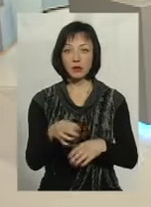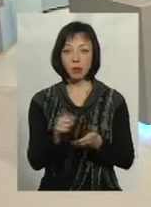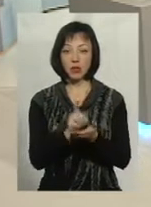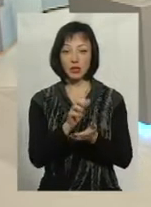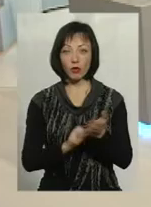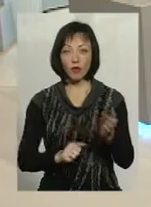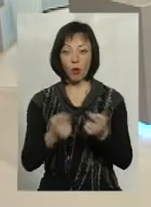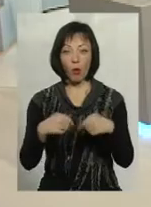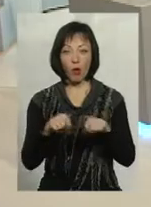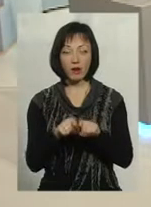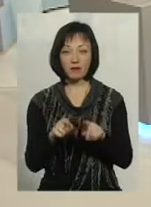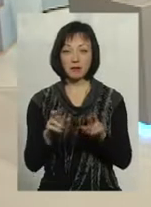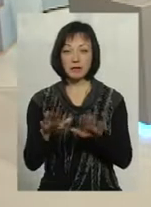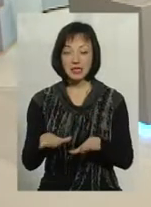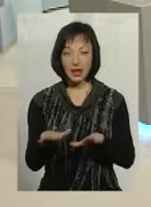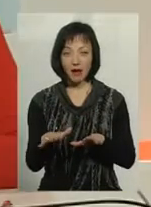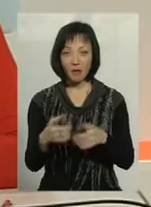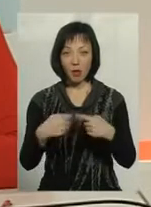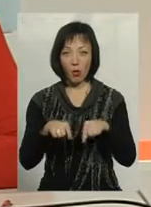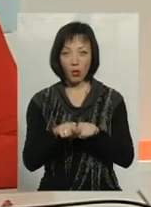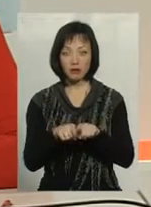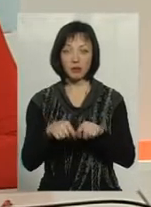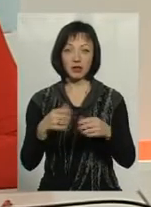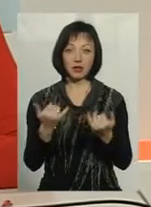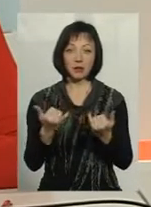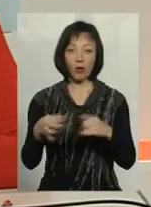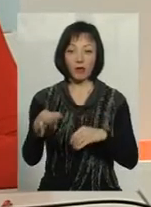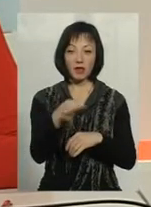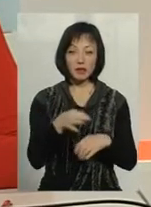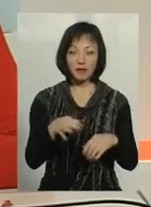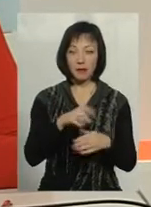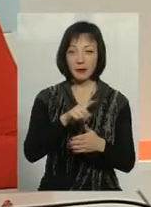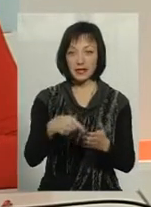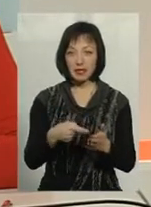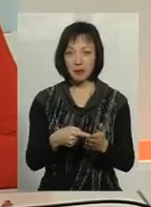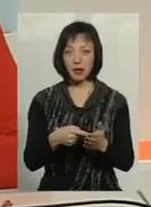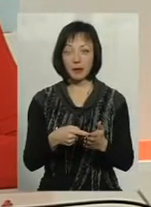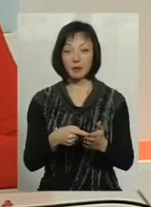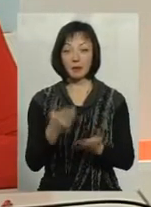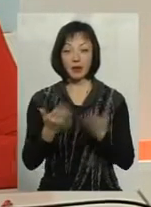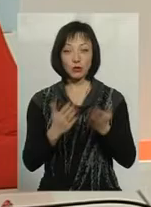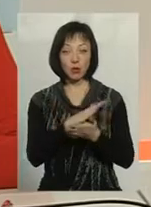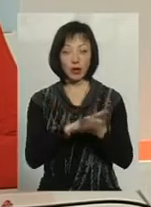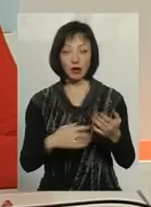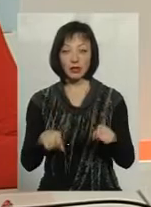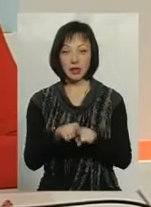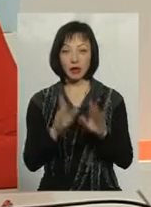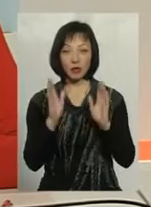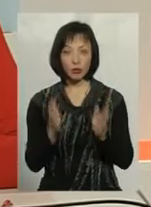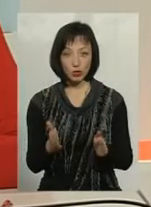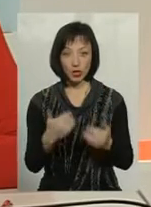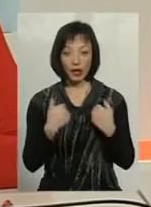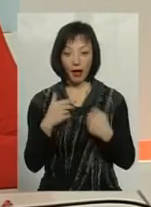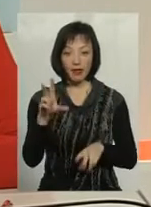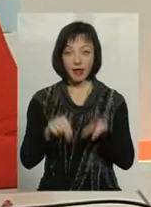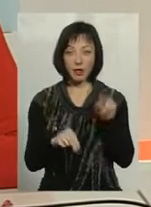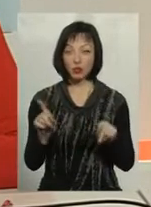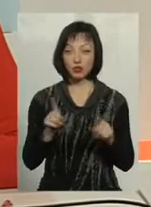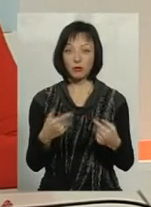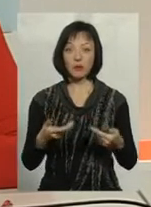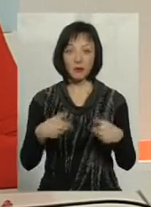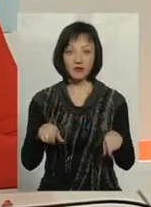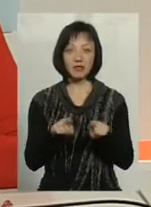будемо говорити, знаходять, ну, ми українці, навіть коли за границю виїжджаємо, знаєте, прекрасно, що вміють навчити як німці, так і як лінчан.